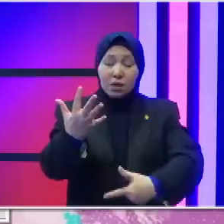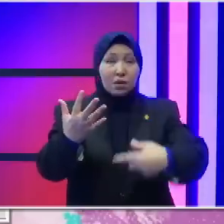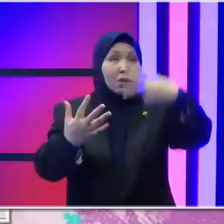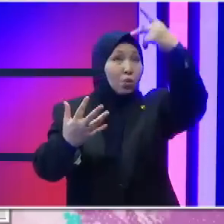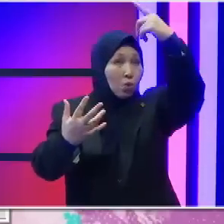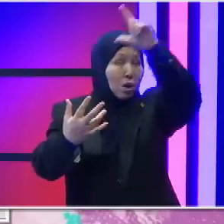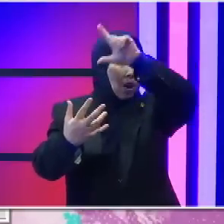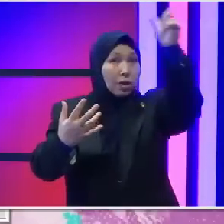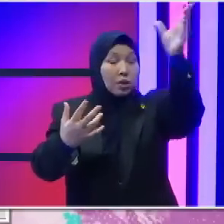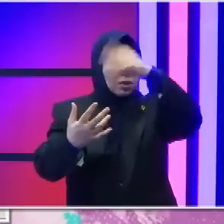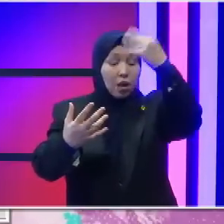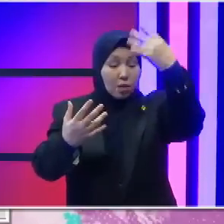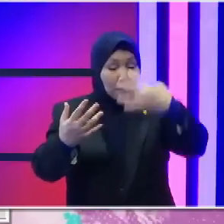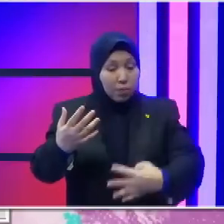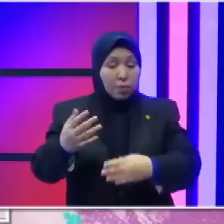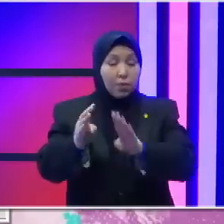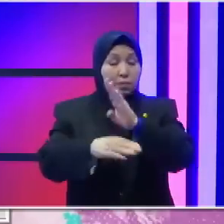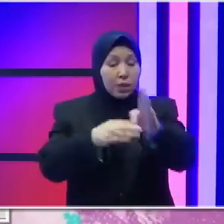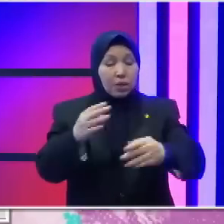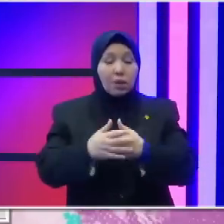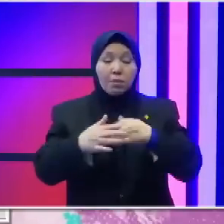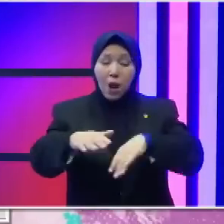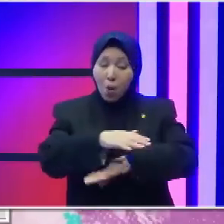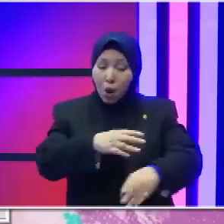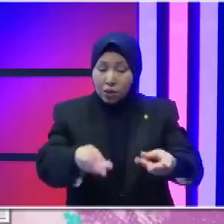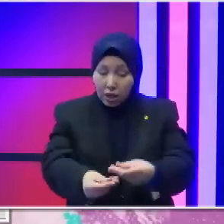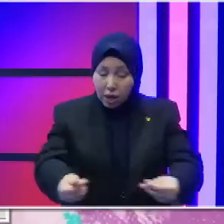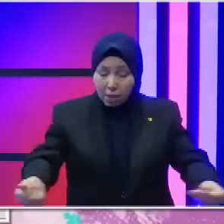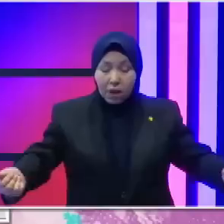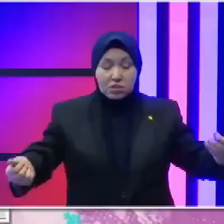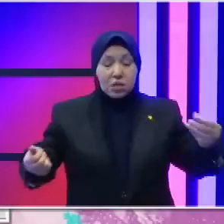وما بينهما وما تحت الثرى